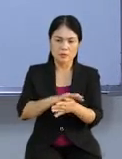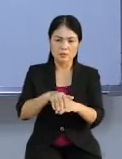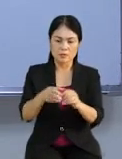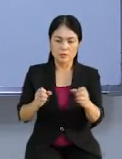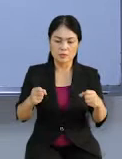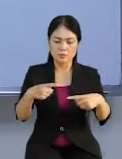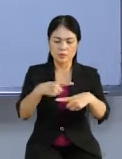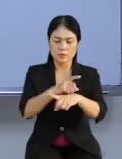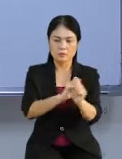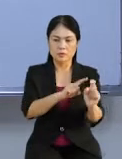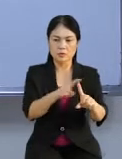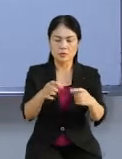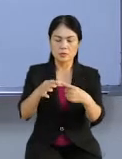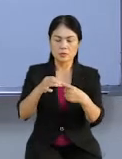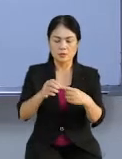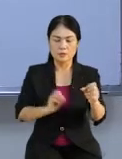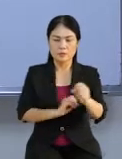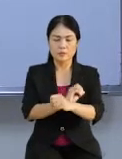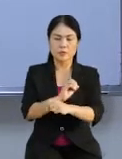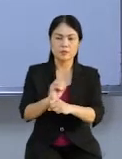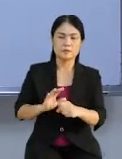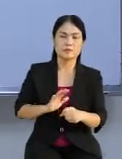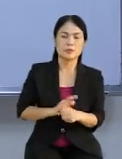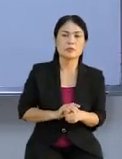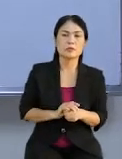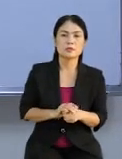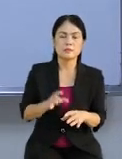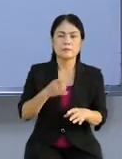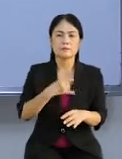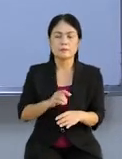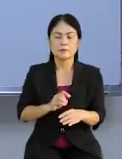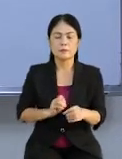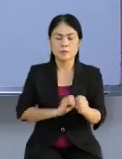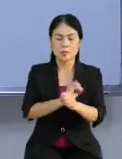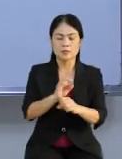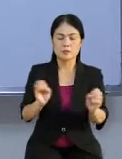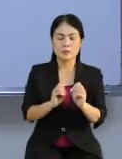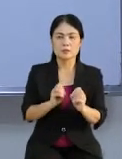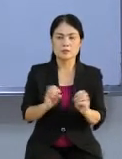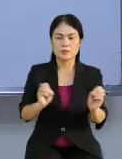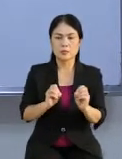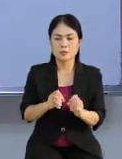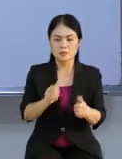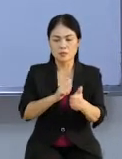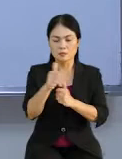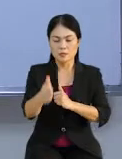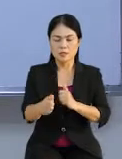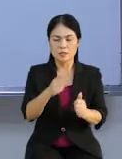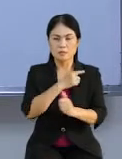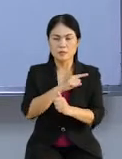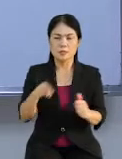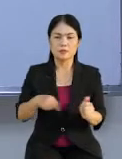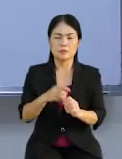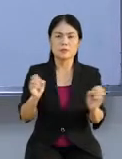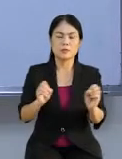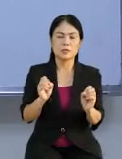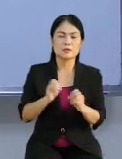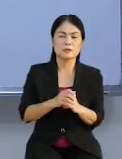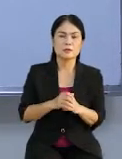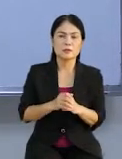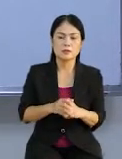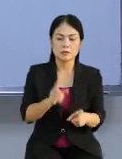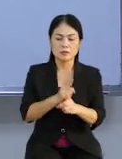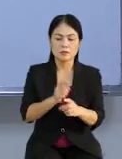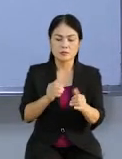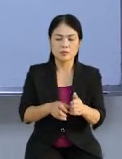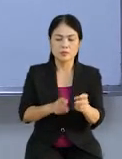công chát bì mê rốt xuyên xế bì xe nút cứ mê rốt COVID-19 vì bụi thá COVID-19 cứ bụng toàn tên nát ngay bì dương nụ tê bà ở dương